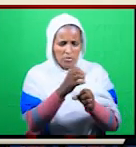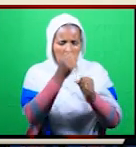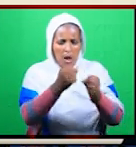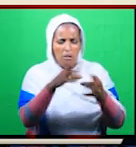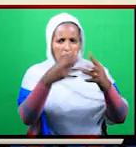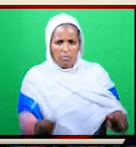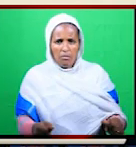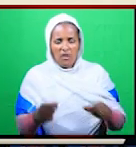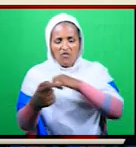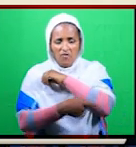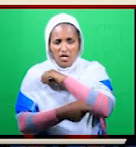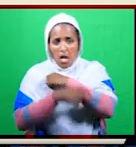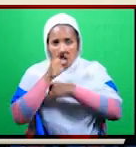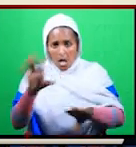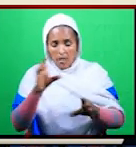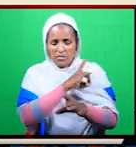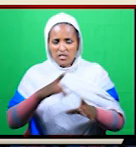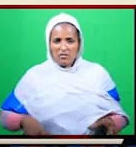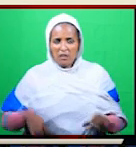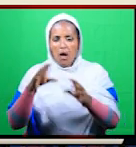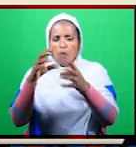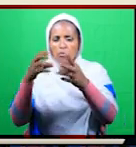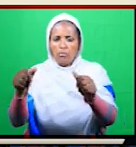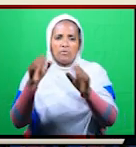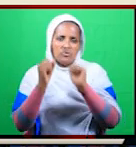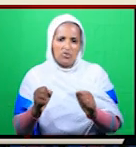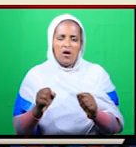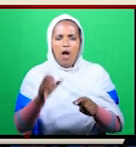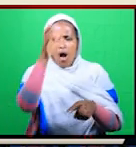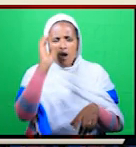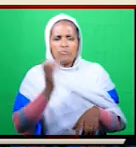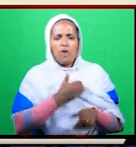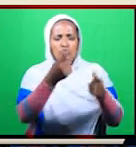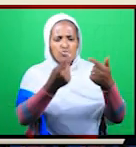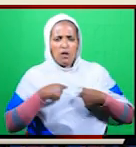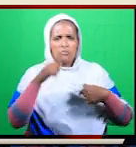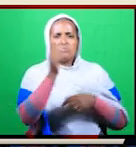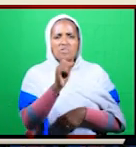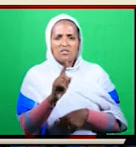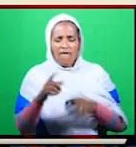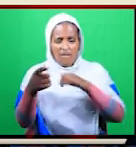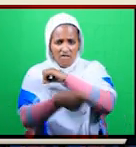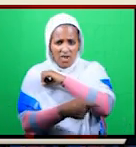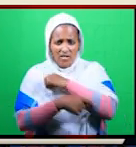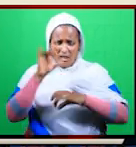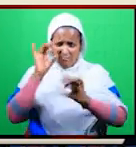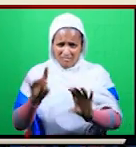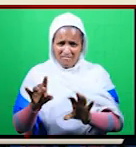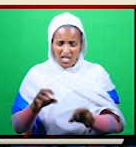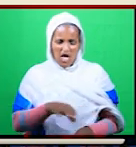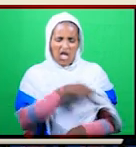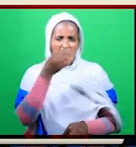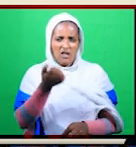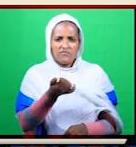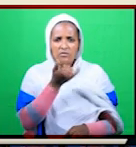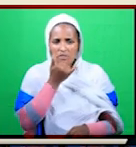አይጠነክርም። ያልተፈተነ ክርስትናም እንደዚያ ነው። እንደገና አሁንም አባቶቻችን ምን ይላሉ? ፈተናን መጥላት